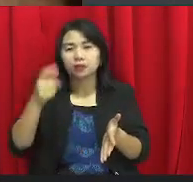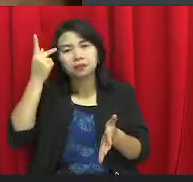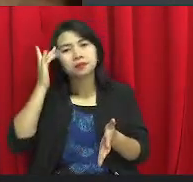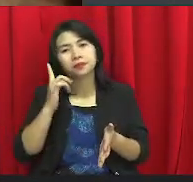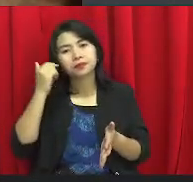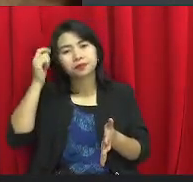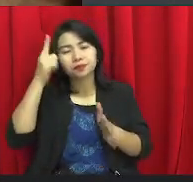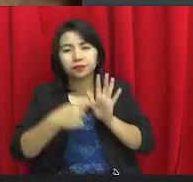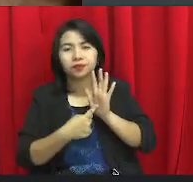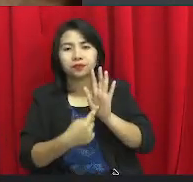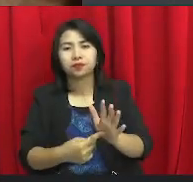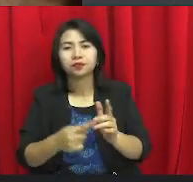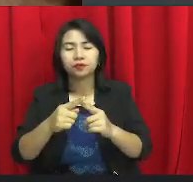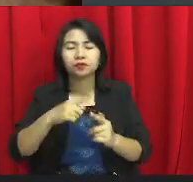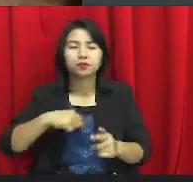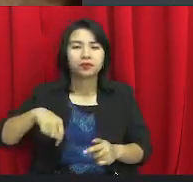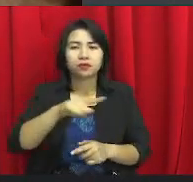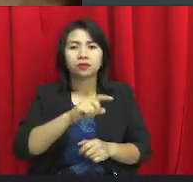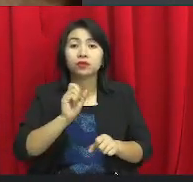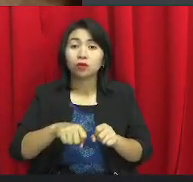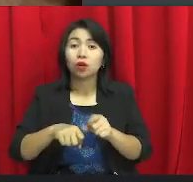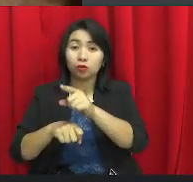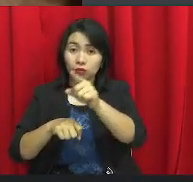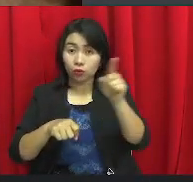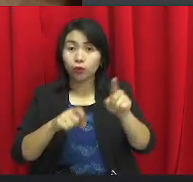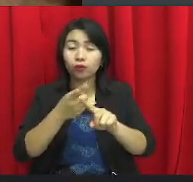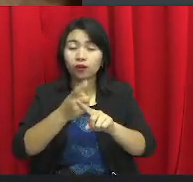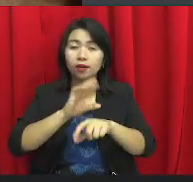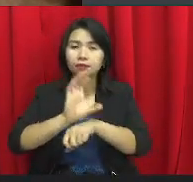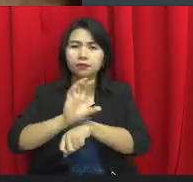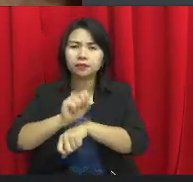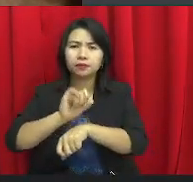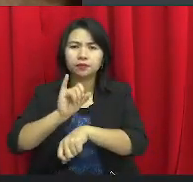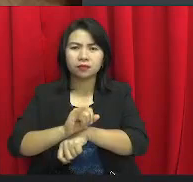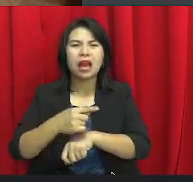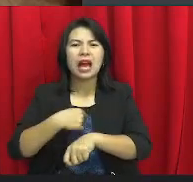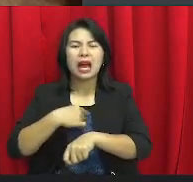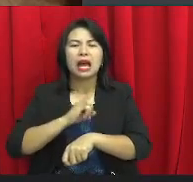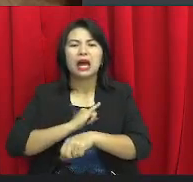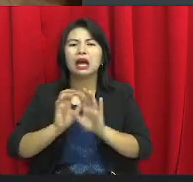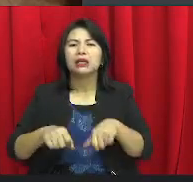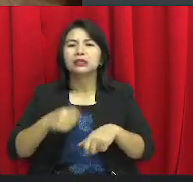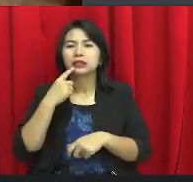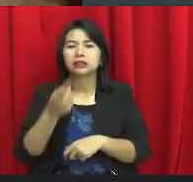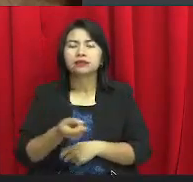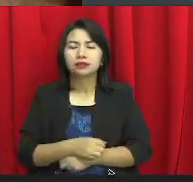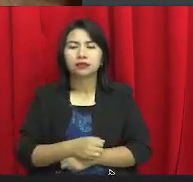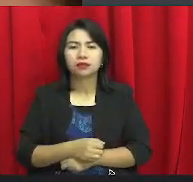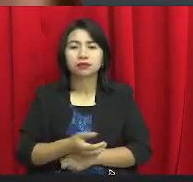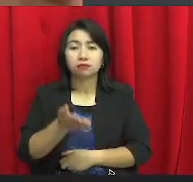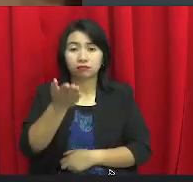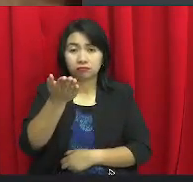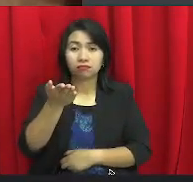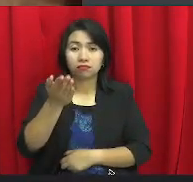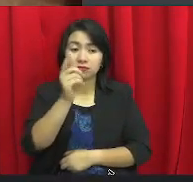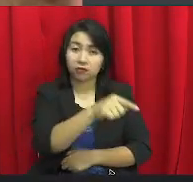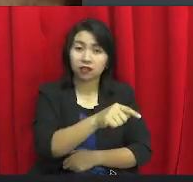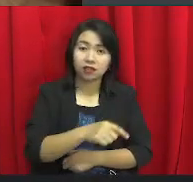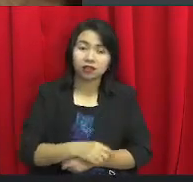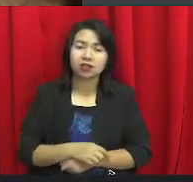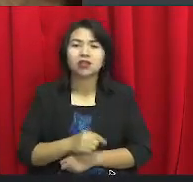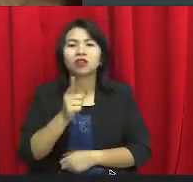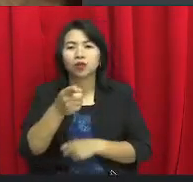mga tagarian po talaga sa CSI, no, masasabi ko po na nandyan kayo, no, kapiling nyo,